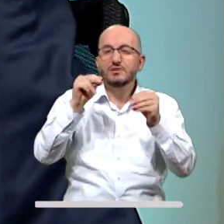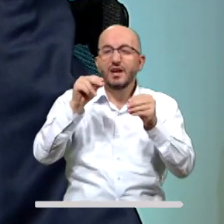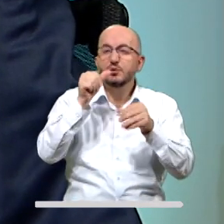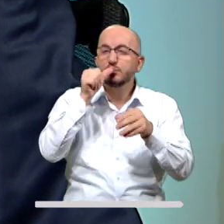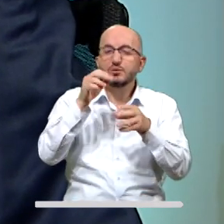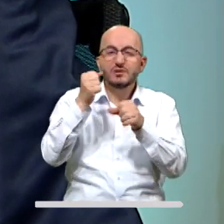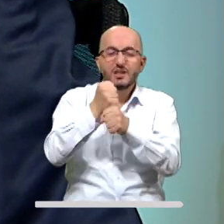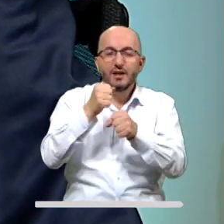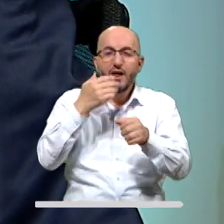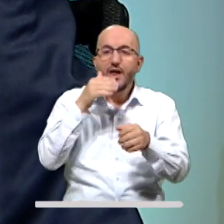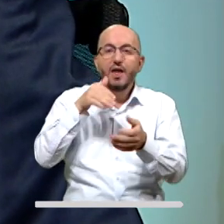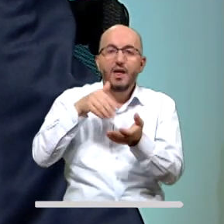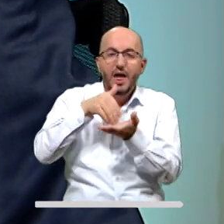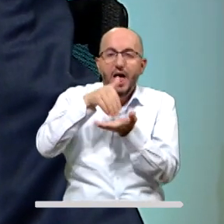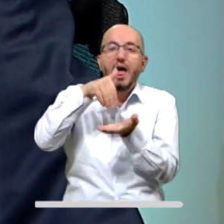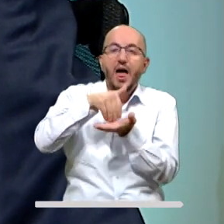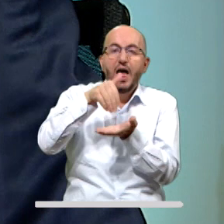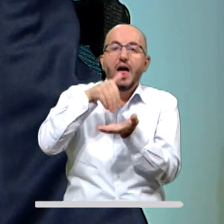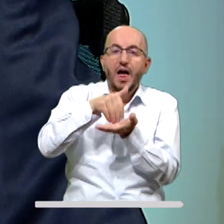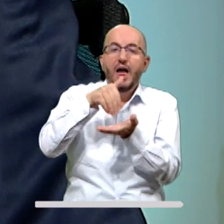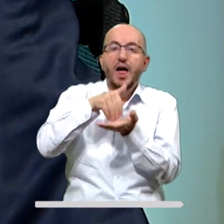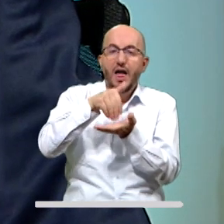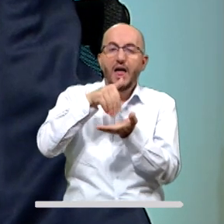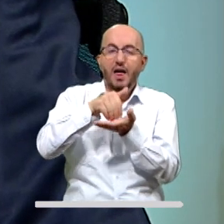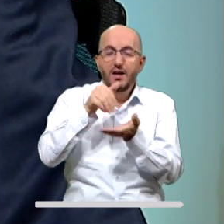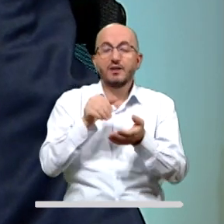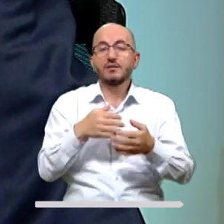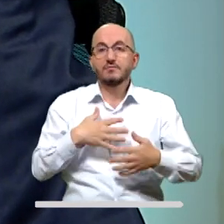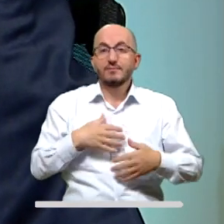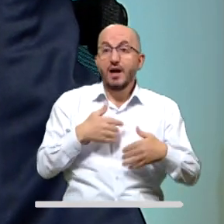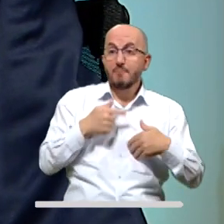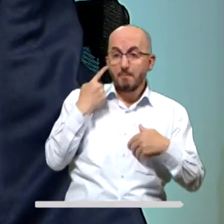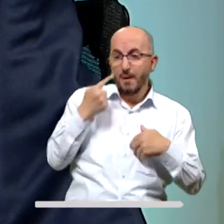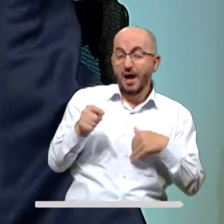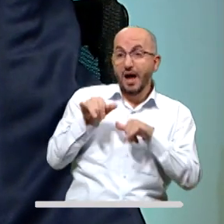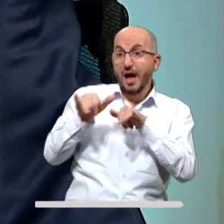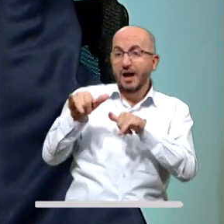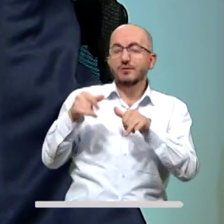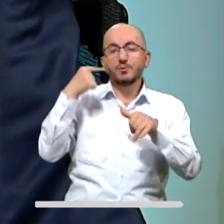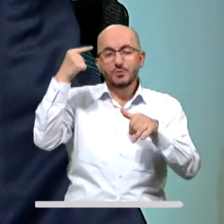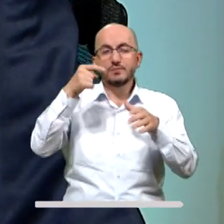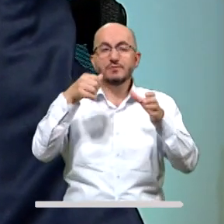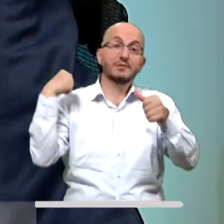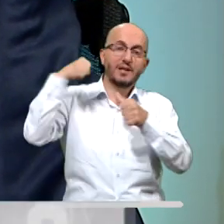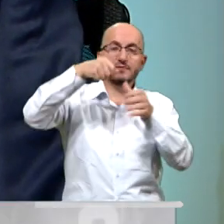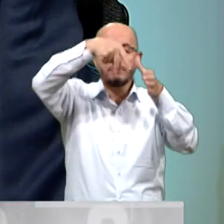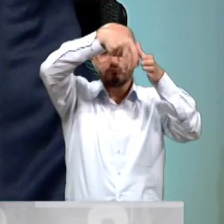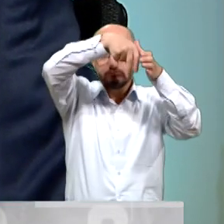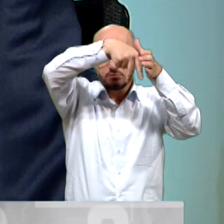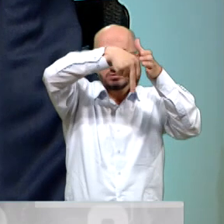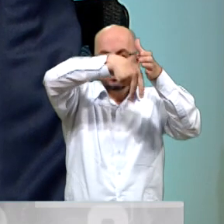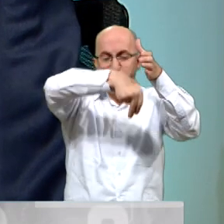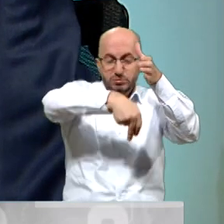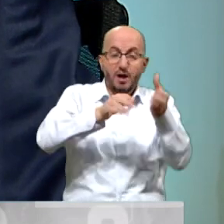başlıyor. Bu da benim gibi herhalde ciğerleri susuzluktan yanıyor der. tekrar kuyuya iner. Allah mesti Allah. Ve